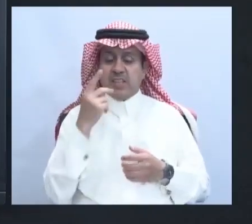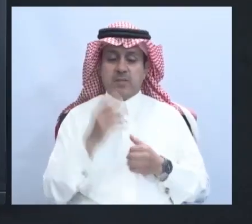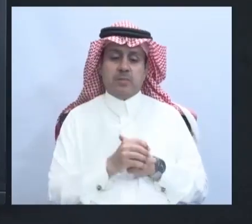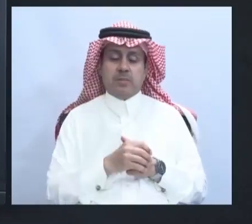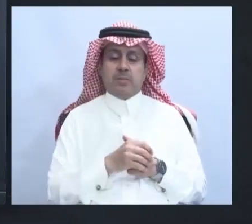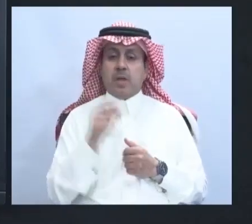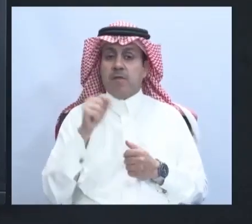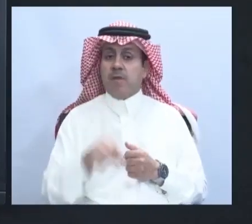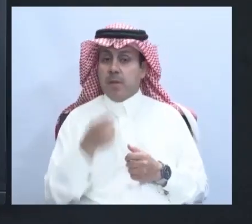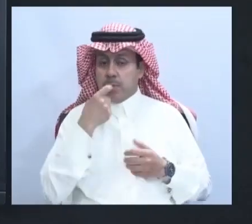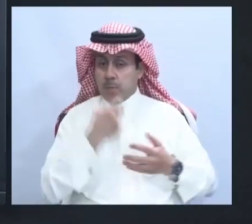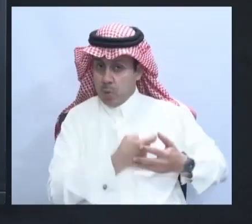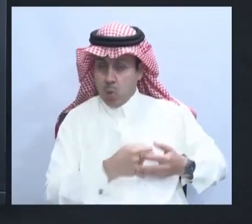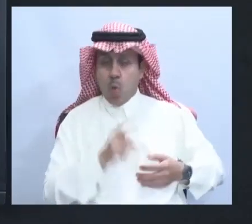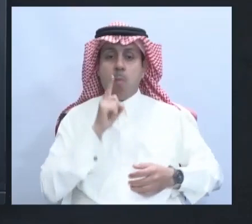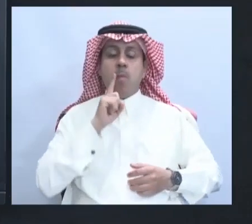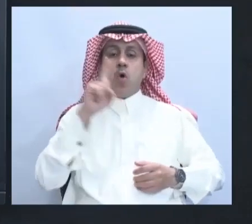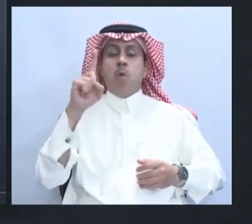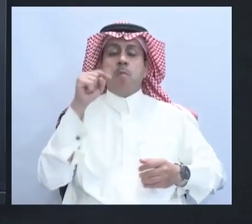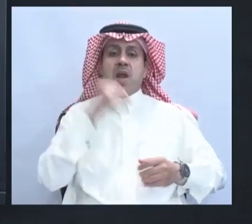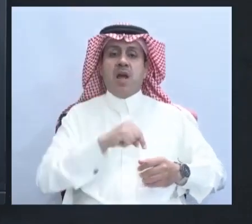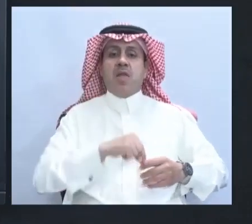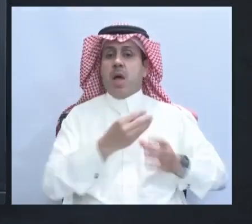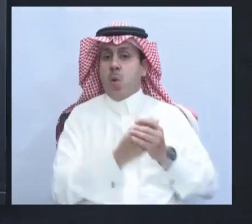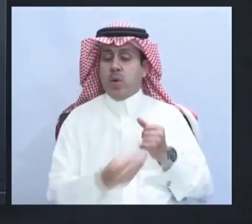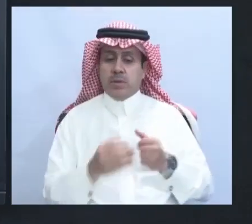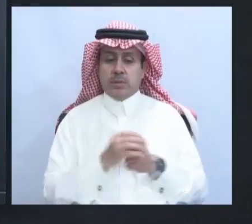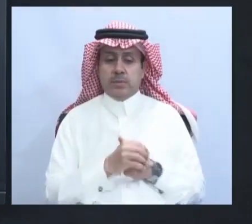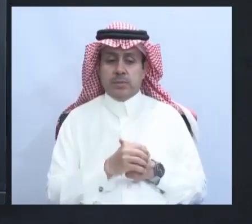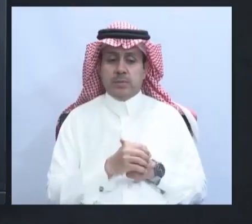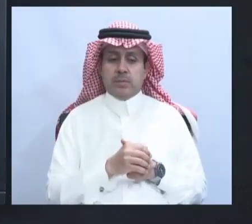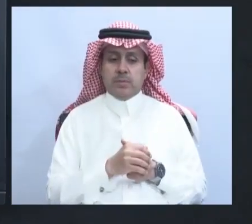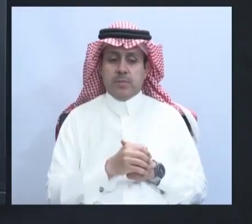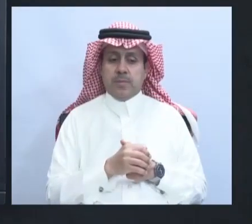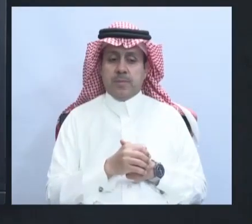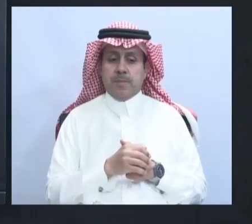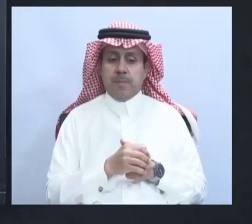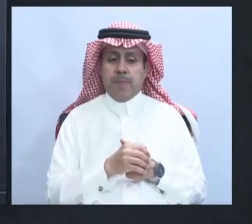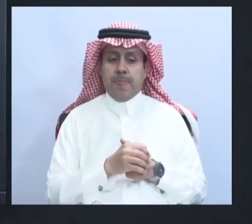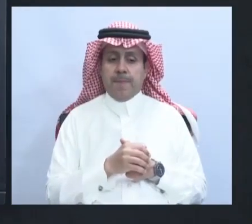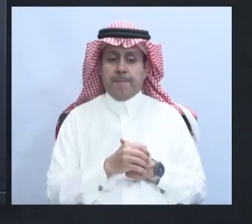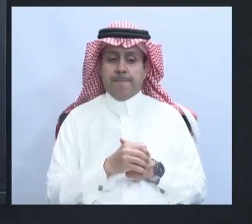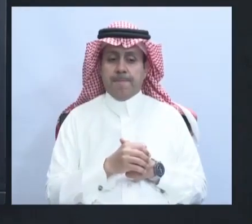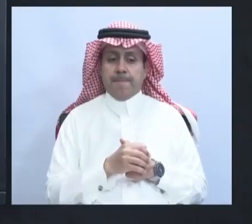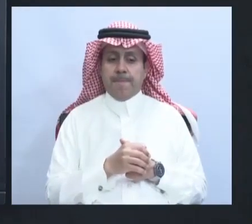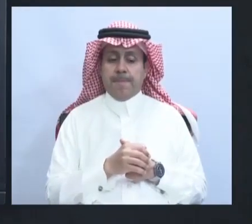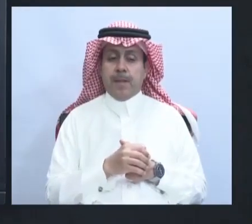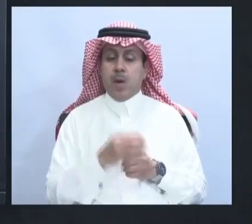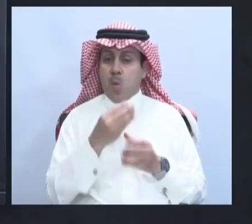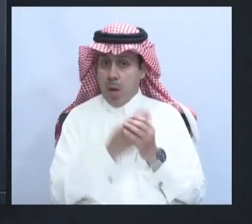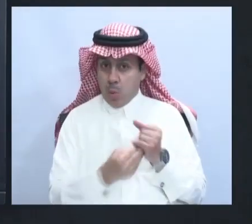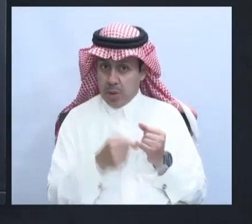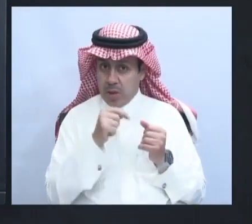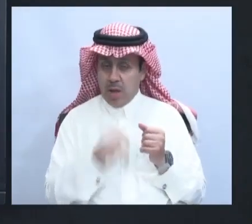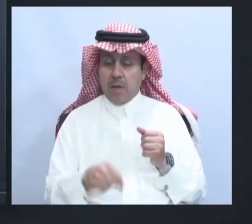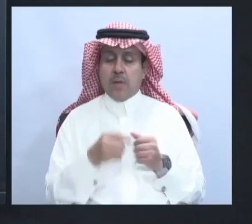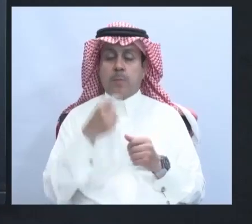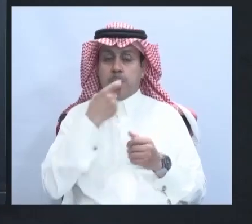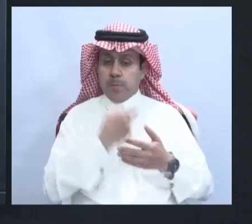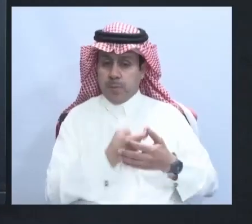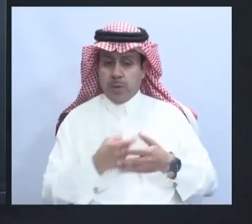هذه المرضعه تكون اما لهذا المرتضع من الرضاعه واولاد هذه